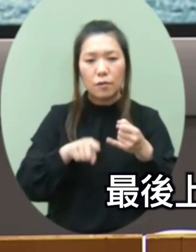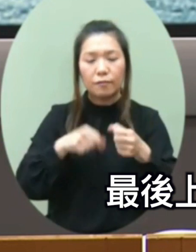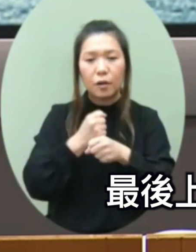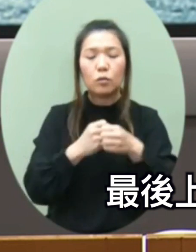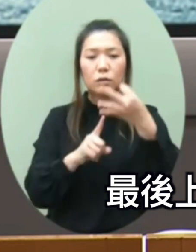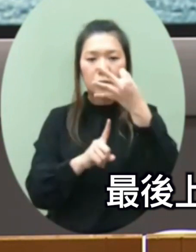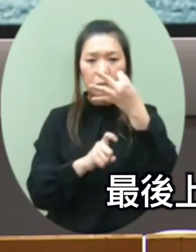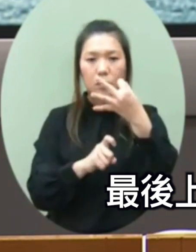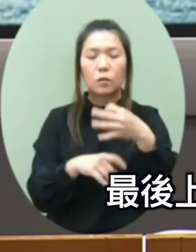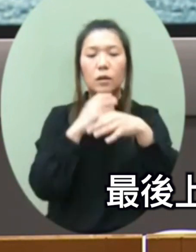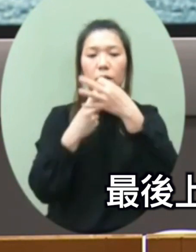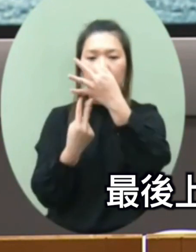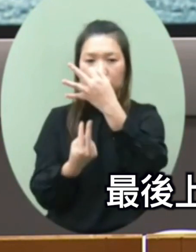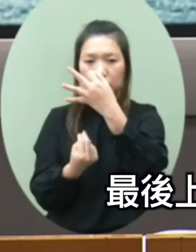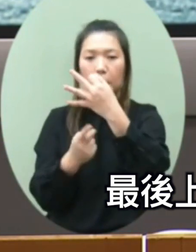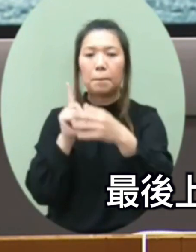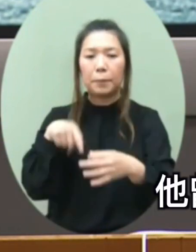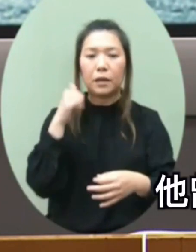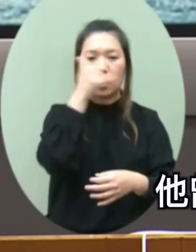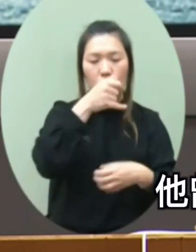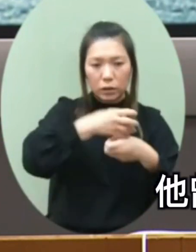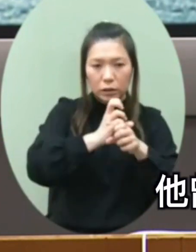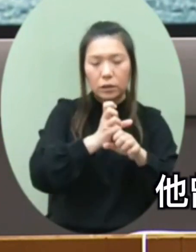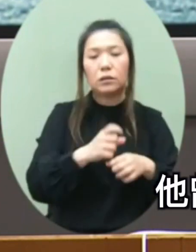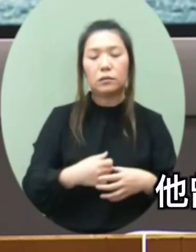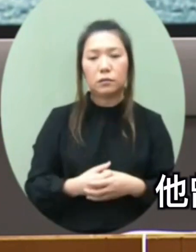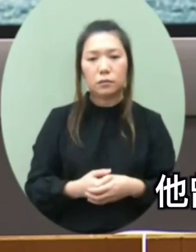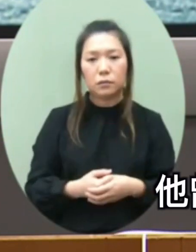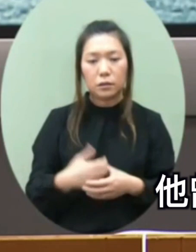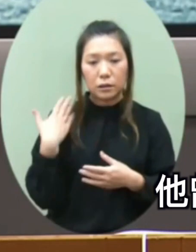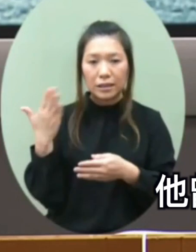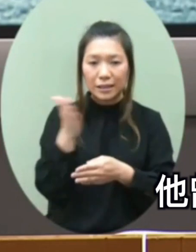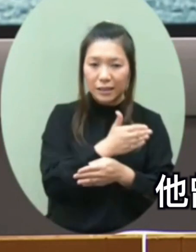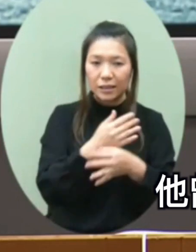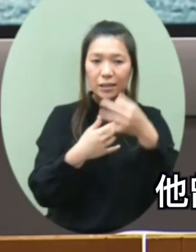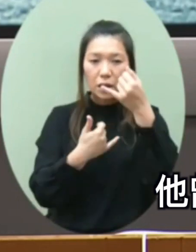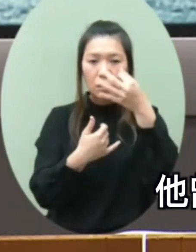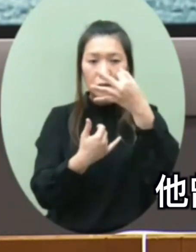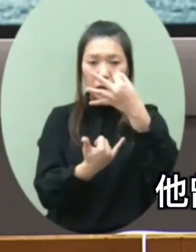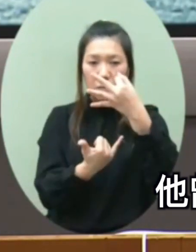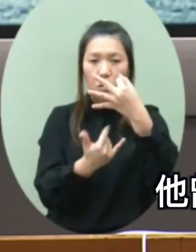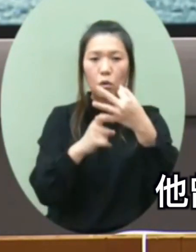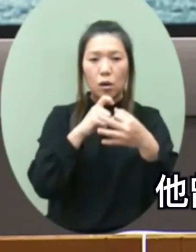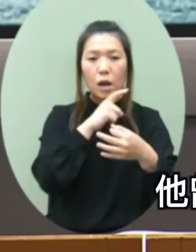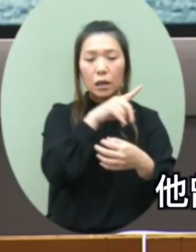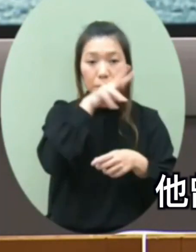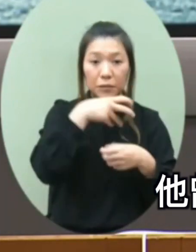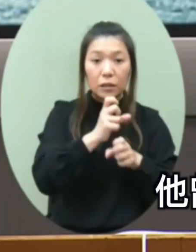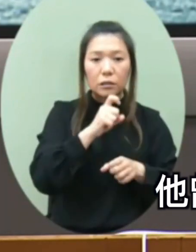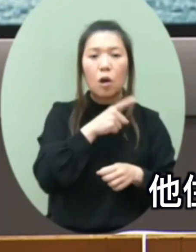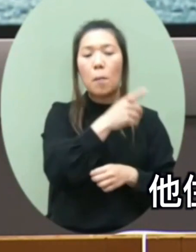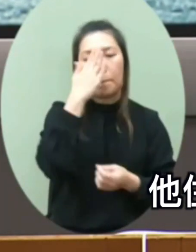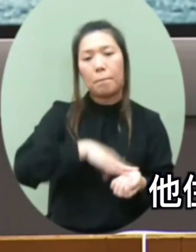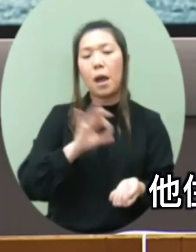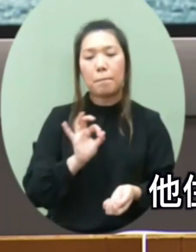咁佢20號就去檢測啦。咁佢再之前喺3月6號咧都做過檢測，就係陰性嘅。咁佢